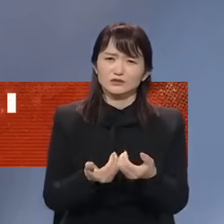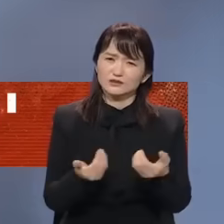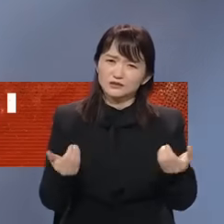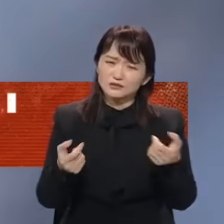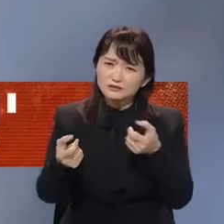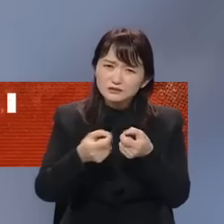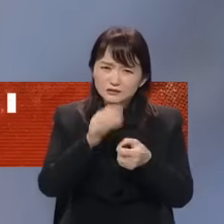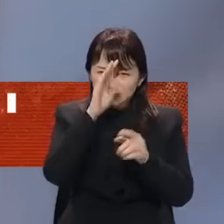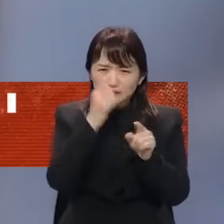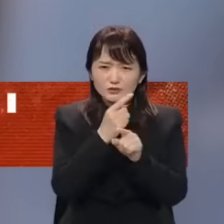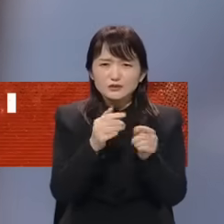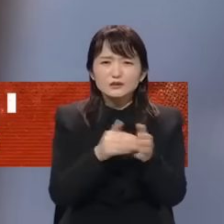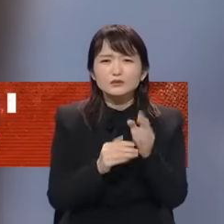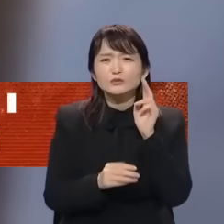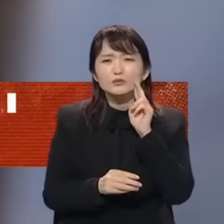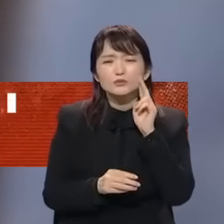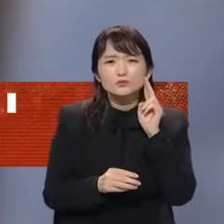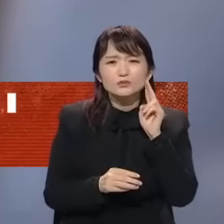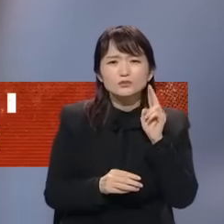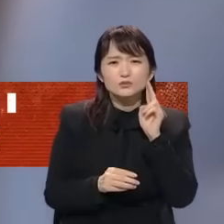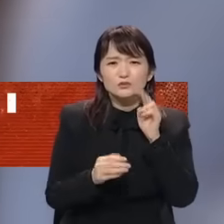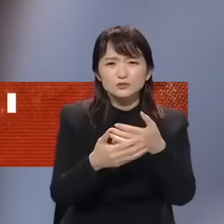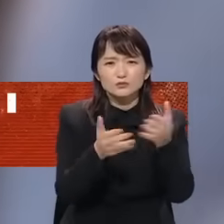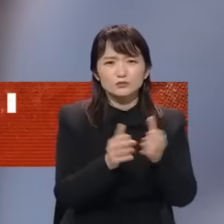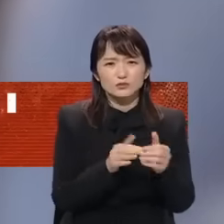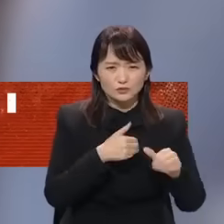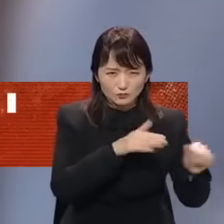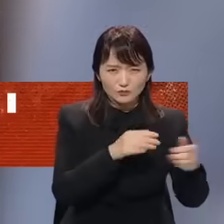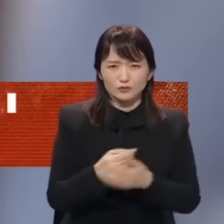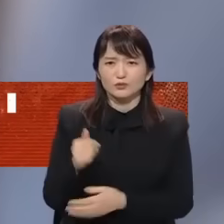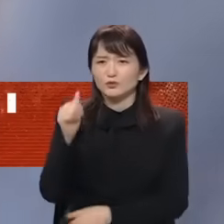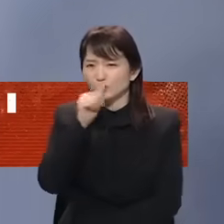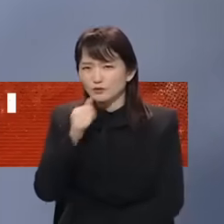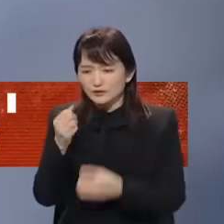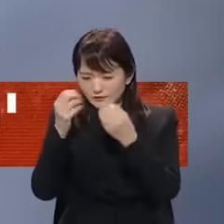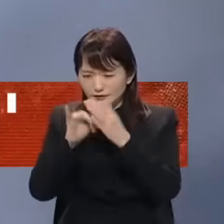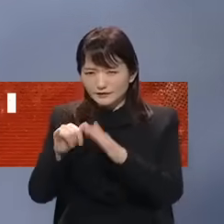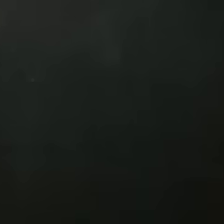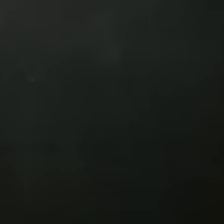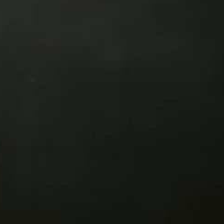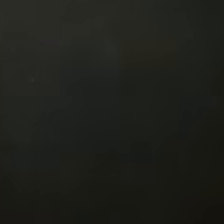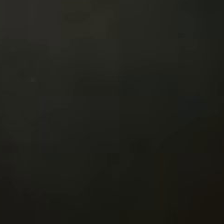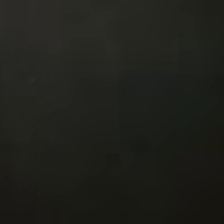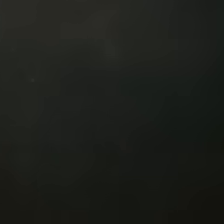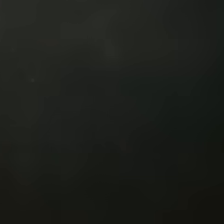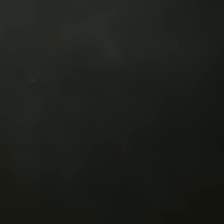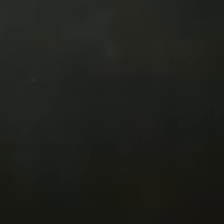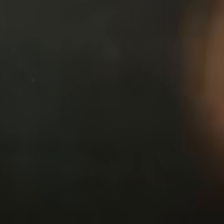치료가 다 끝나면 원숭이는 원숭이 무리로 또 고양이는 새 가족을 찾아서 떠날 거라고 하네요.